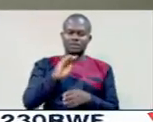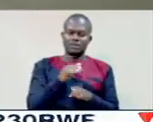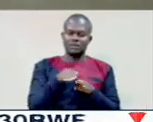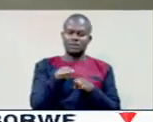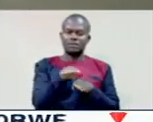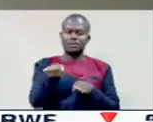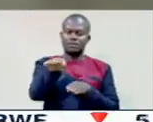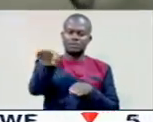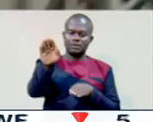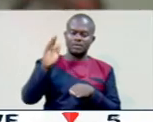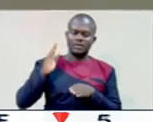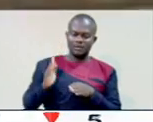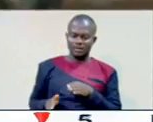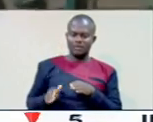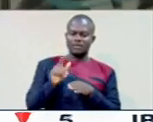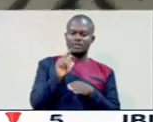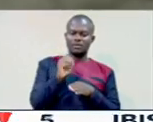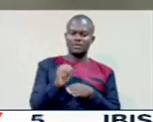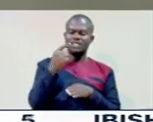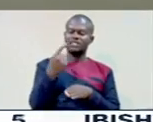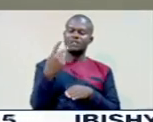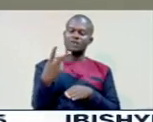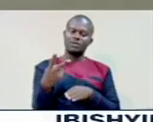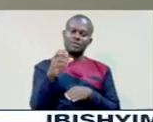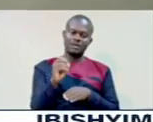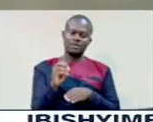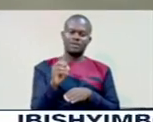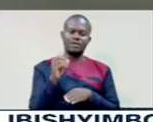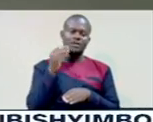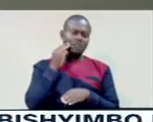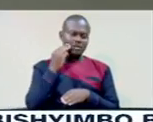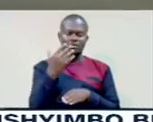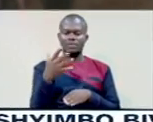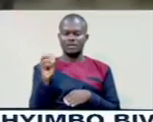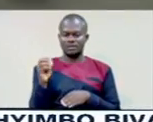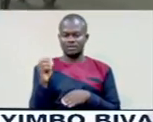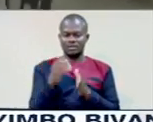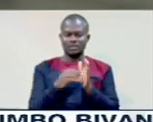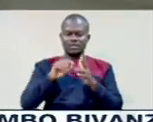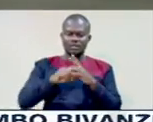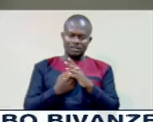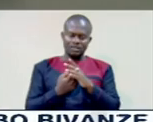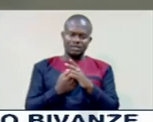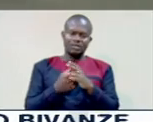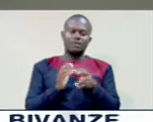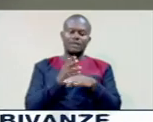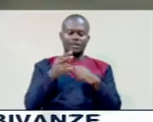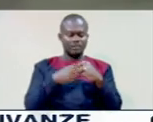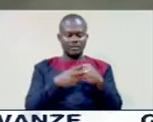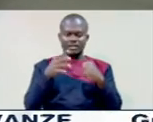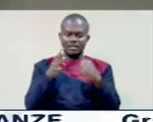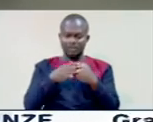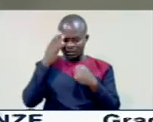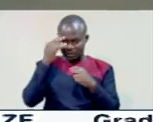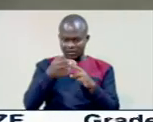karere ka Huye byari ku ntera ya kilometero 120 na metero 500. Na gace katangiye abasiganwa ari 79